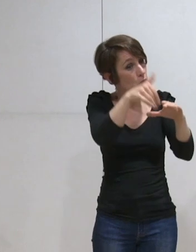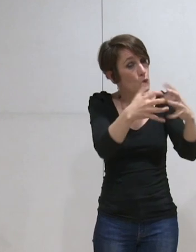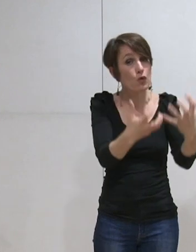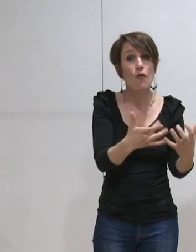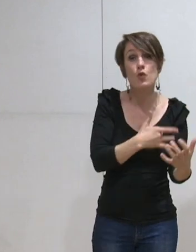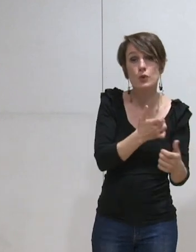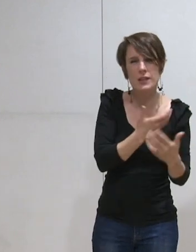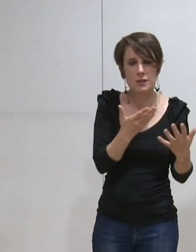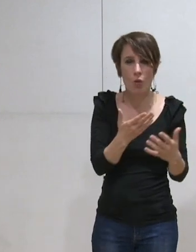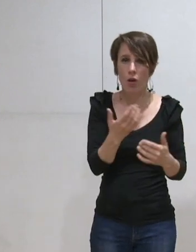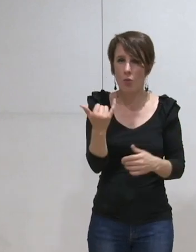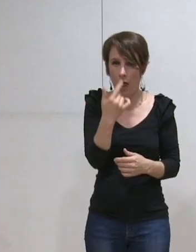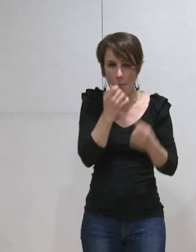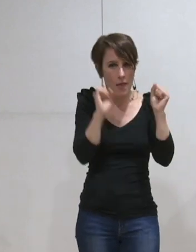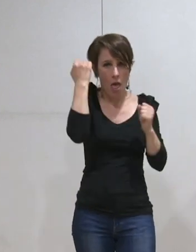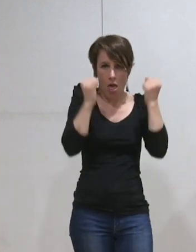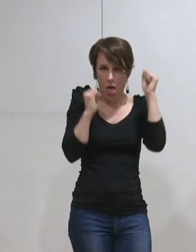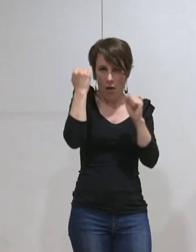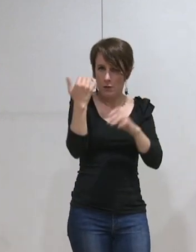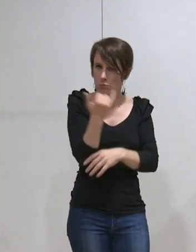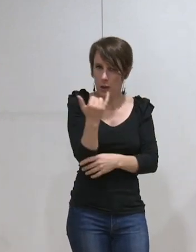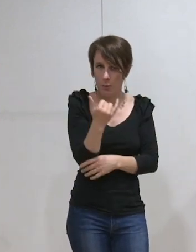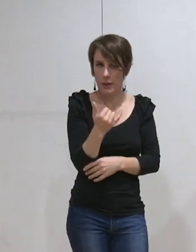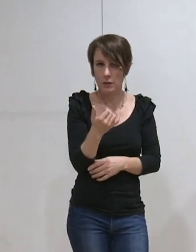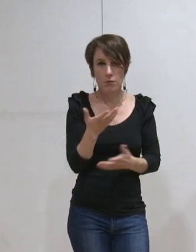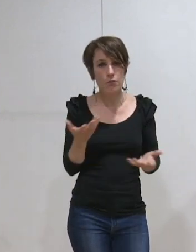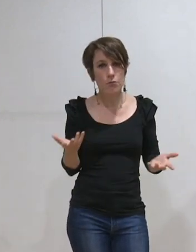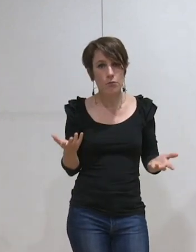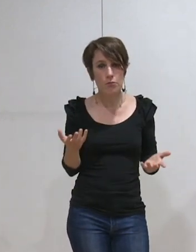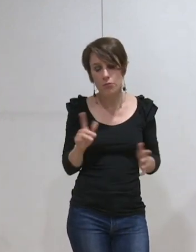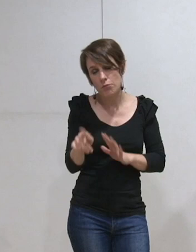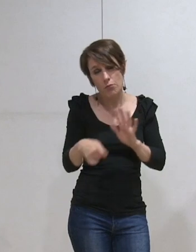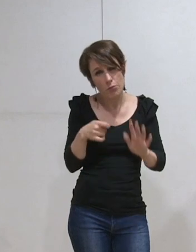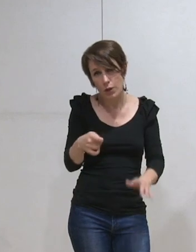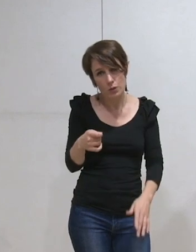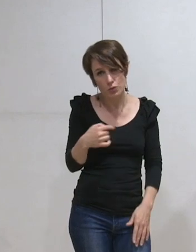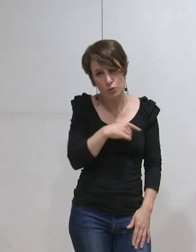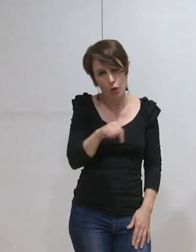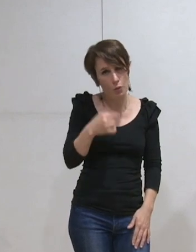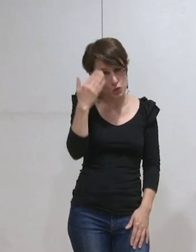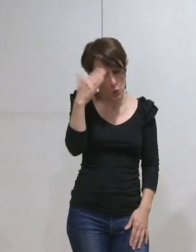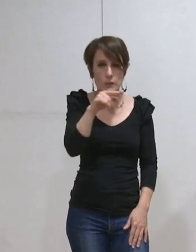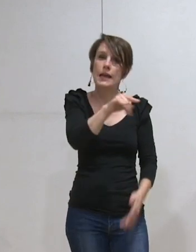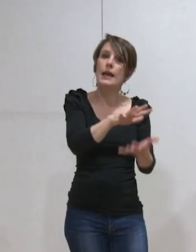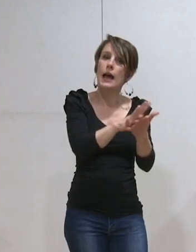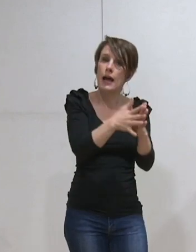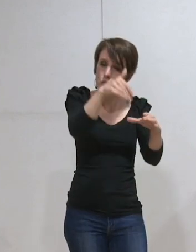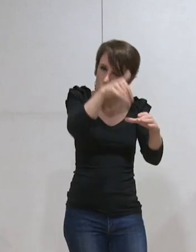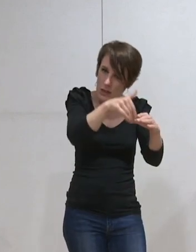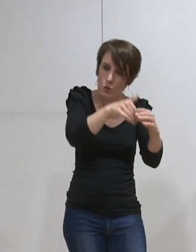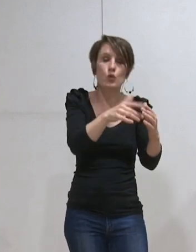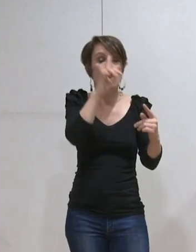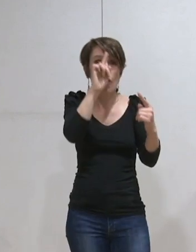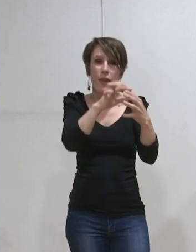crispation à avoir sur ce sujet et nous prendrons en compte évidemment que l'association est un caractère cultuel et que son relogement